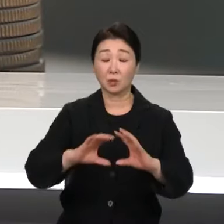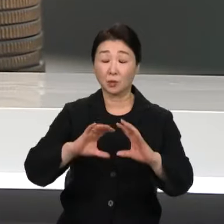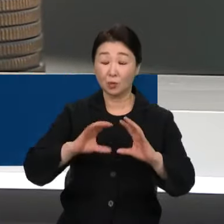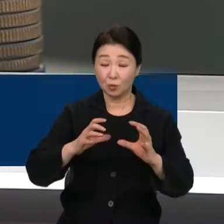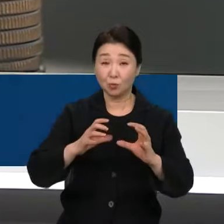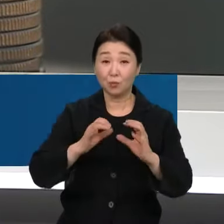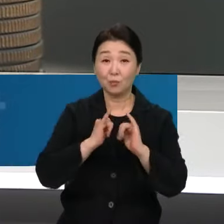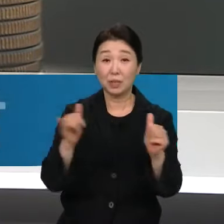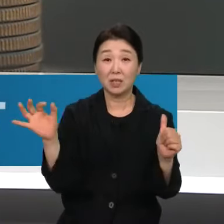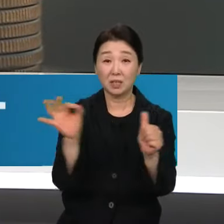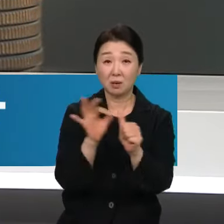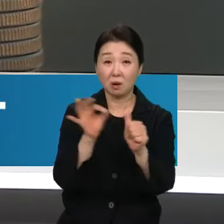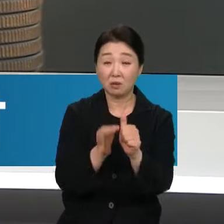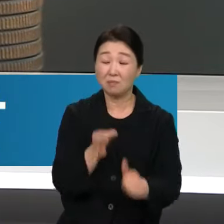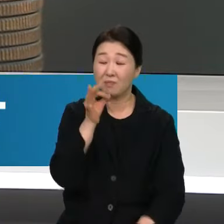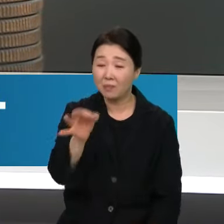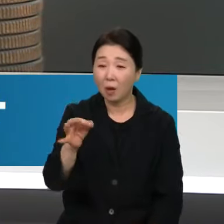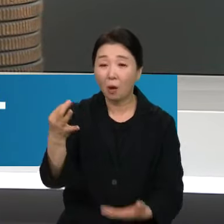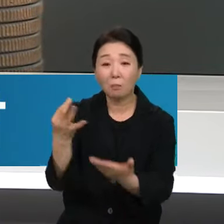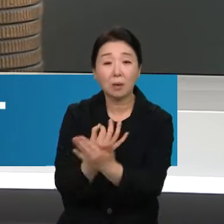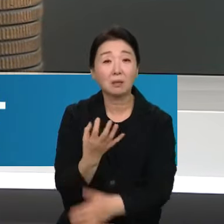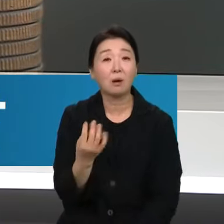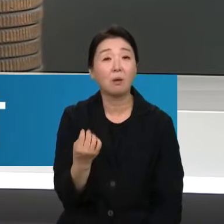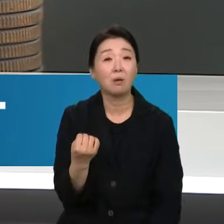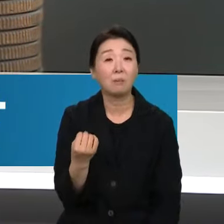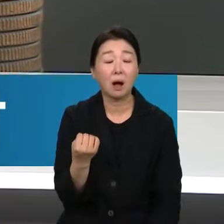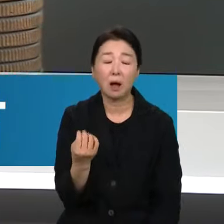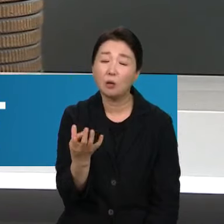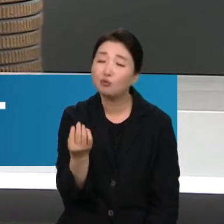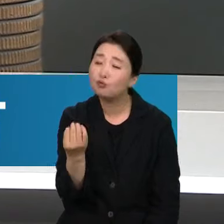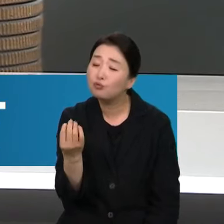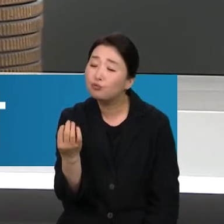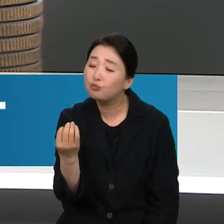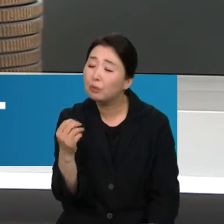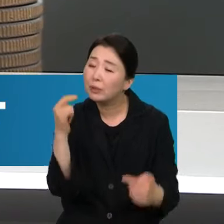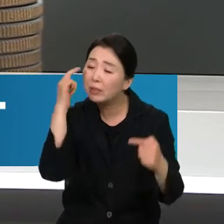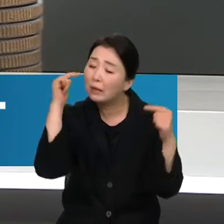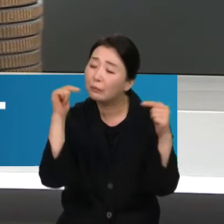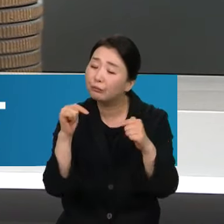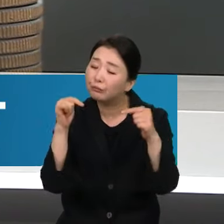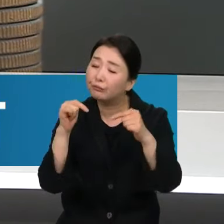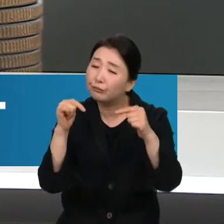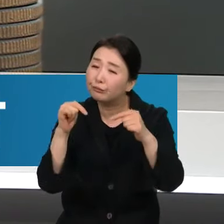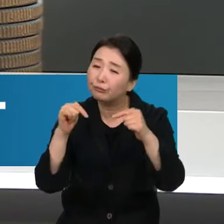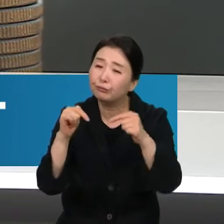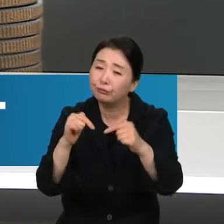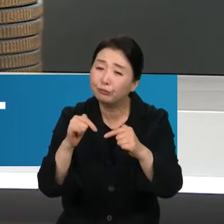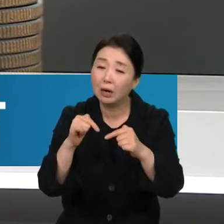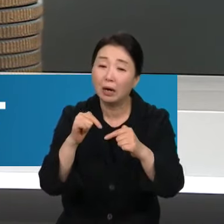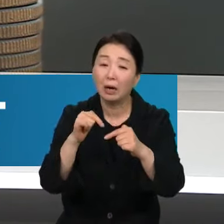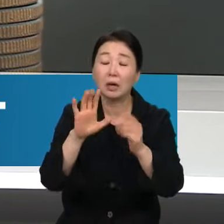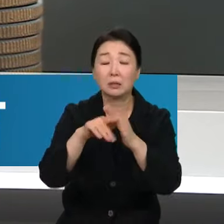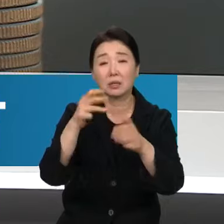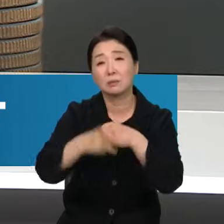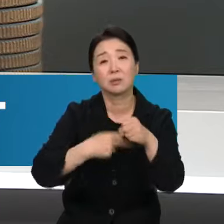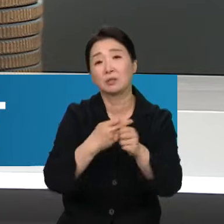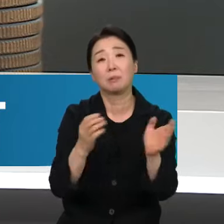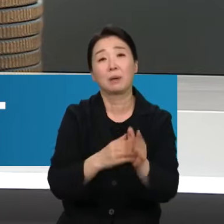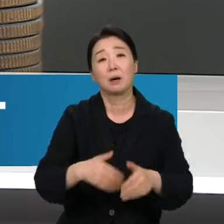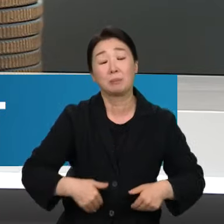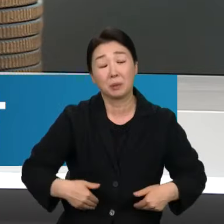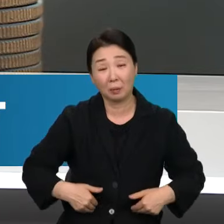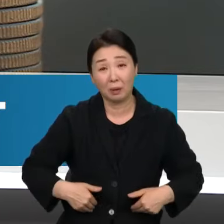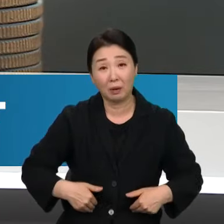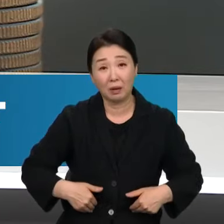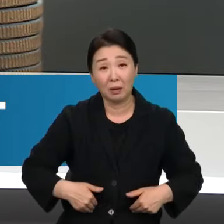국민연금 얼마나 내고 또 얼마나 받을지 그 숫자를 두고 의견을 좁히는 데만 17년이 걸렸습니다. 그런데 보신 것처럼 이제는